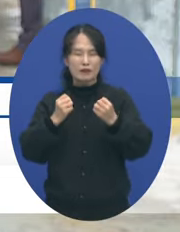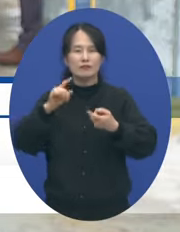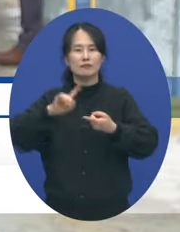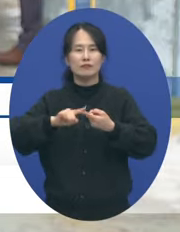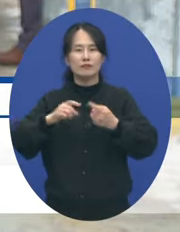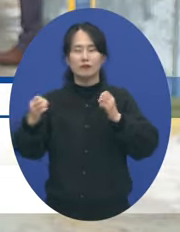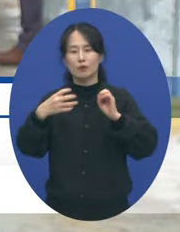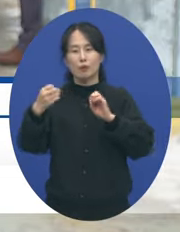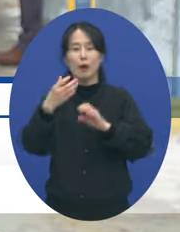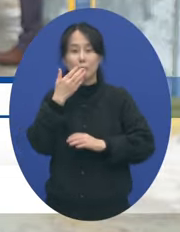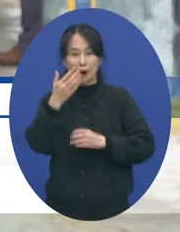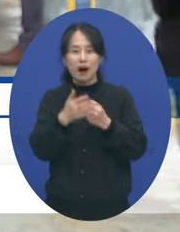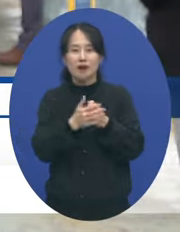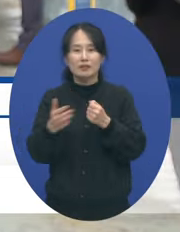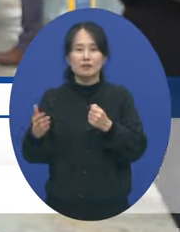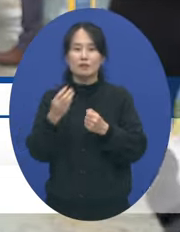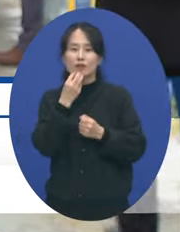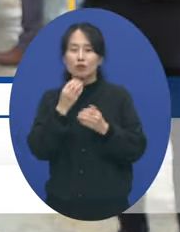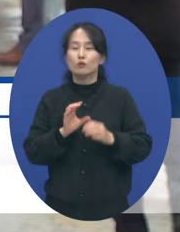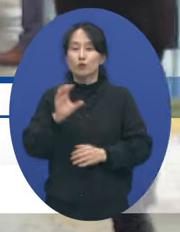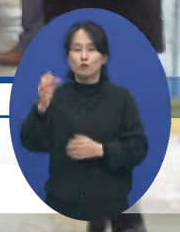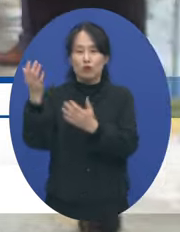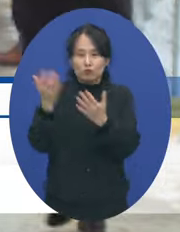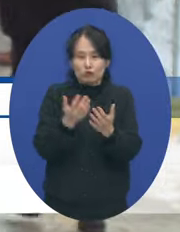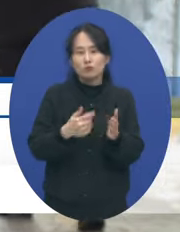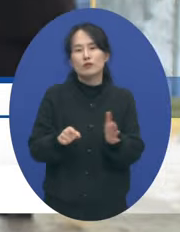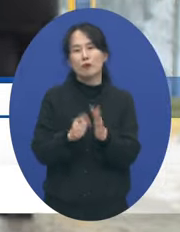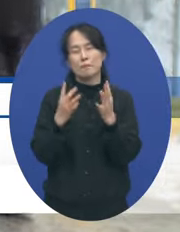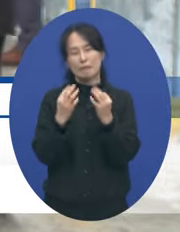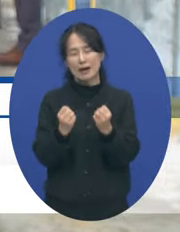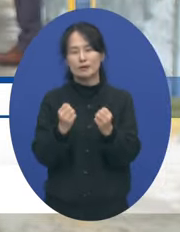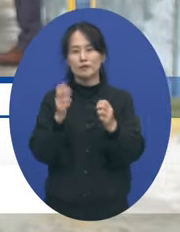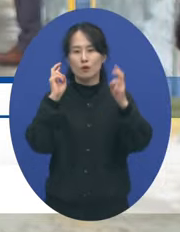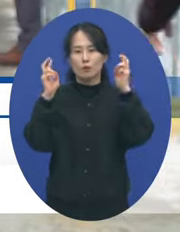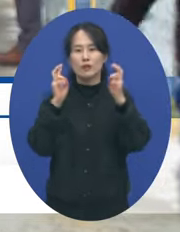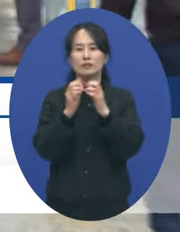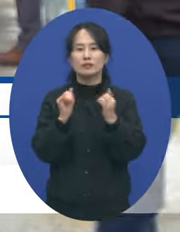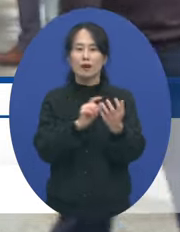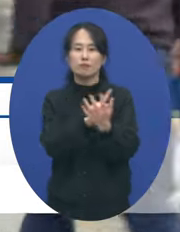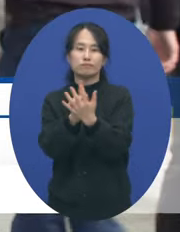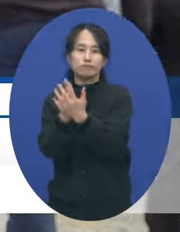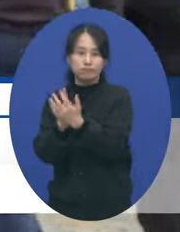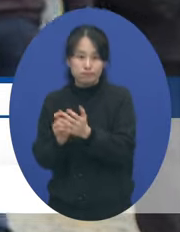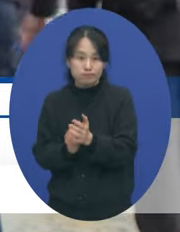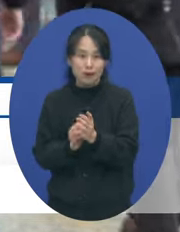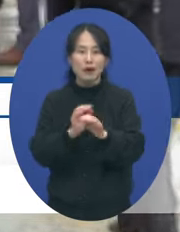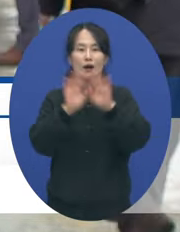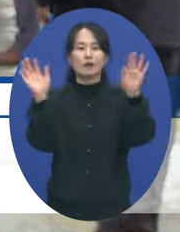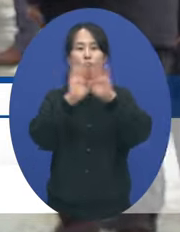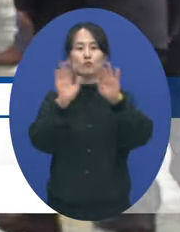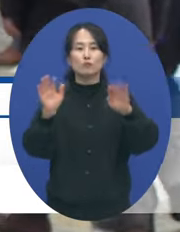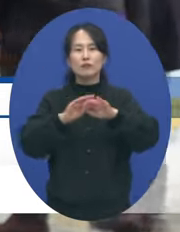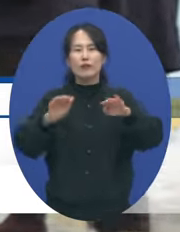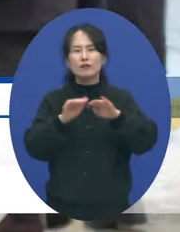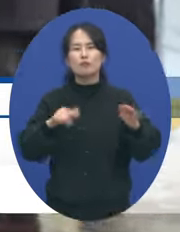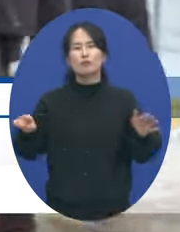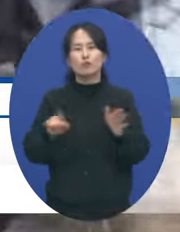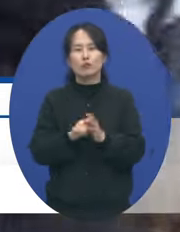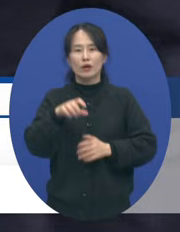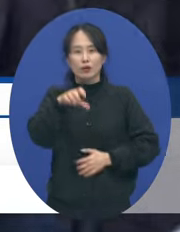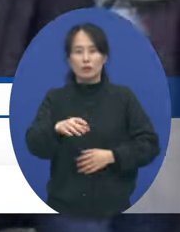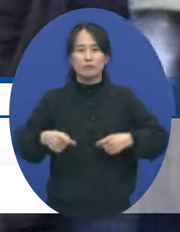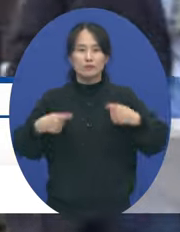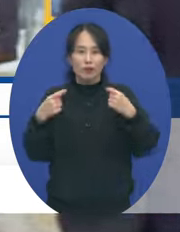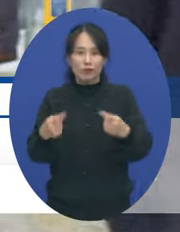대한 대화를 나눌 수 있어서 경기도 투자 유치를 위해서도 여러 기업들도 만났고요. 또 기후변화 대응을 위한